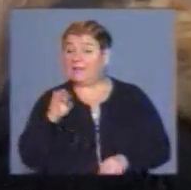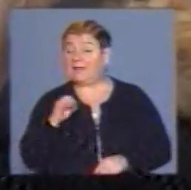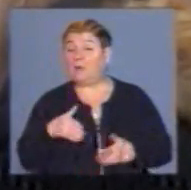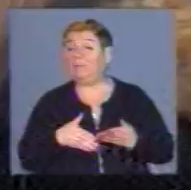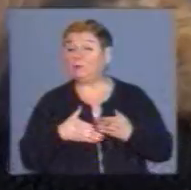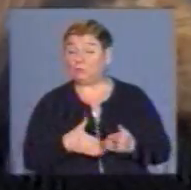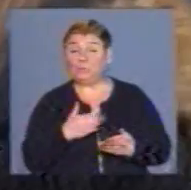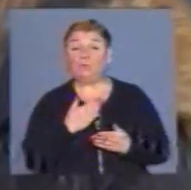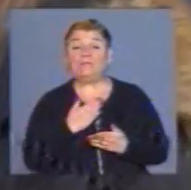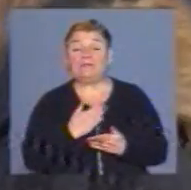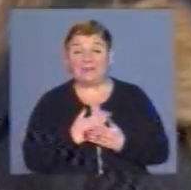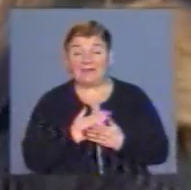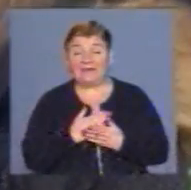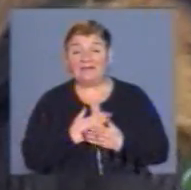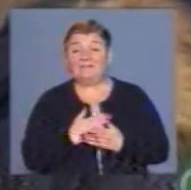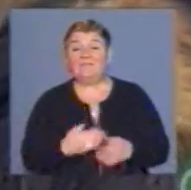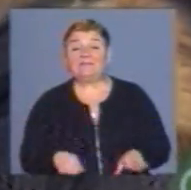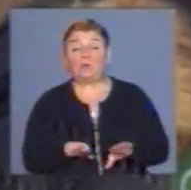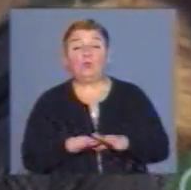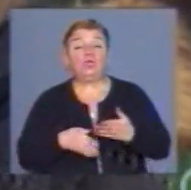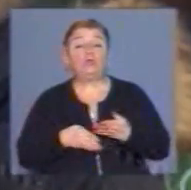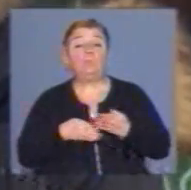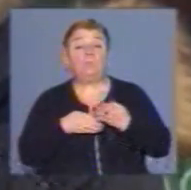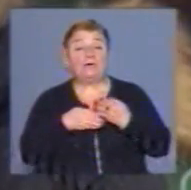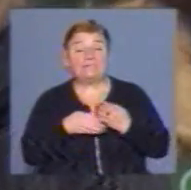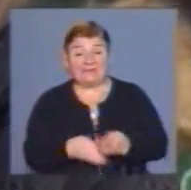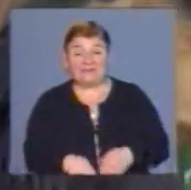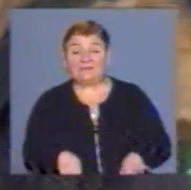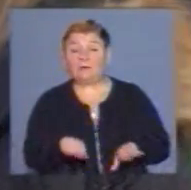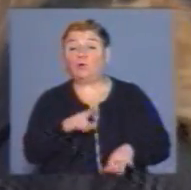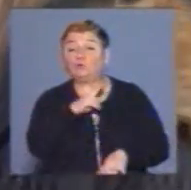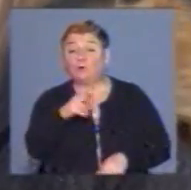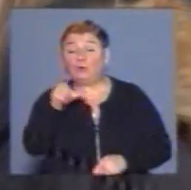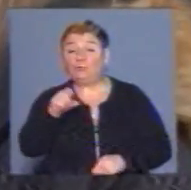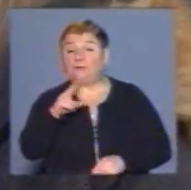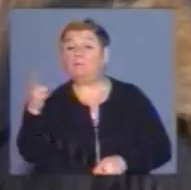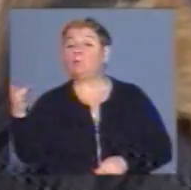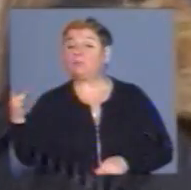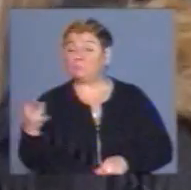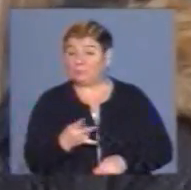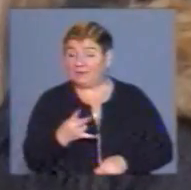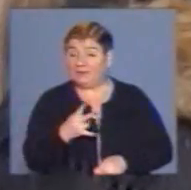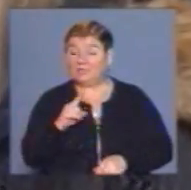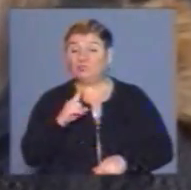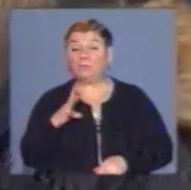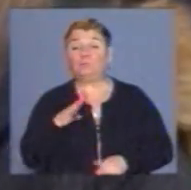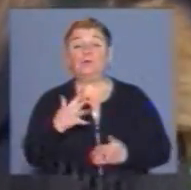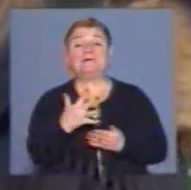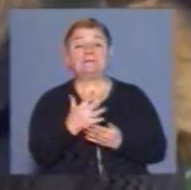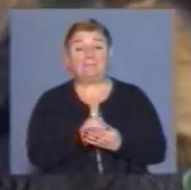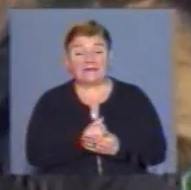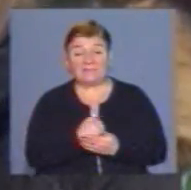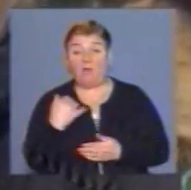метою є якраз і з одної сторони допомогти людям, які цього потребують, і заповнити запаси станції